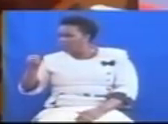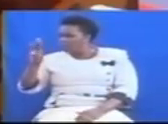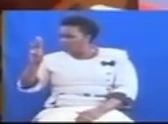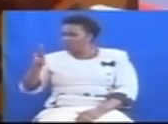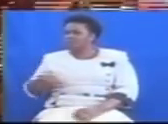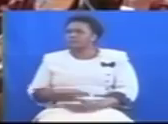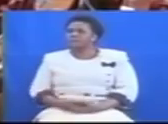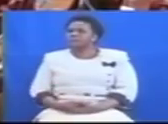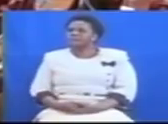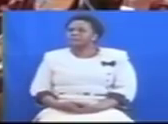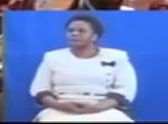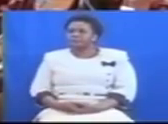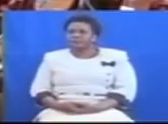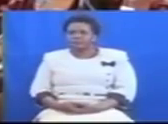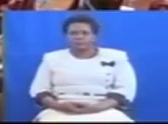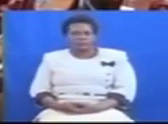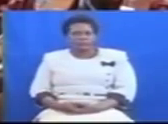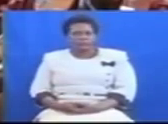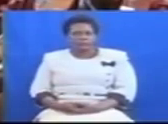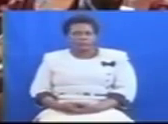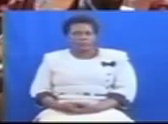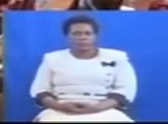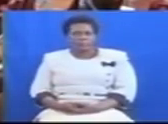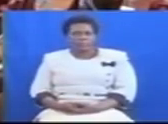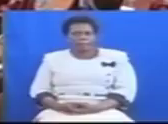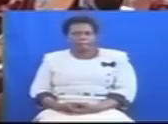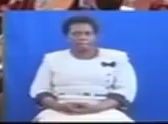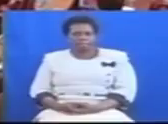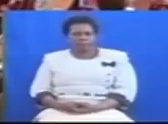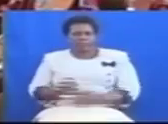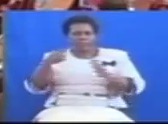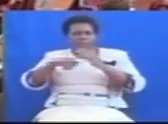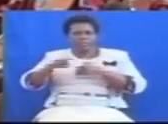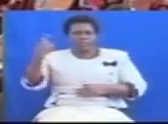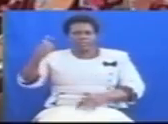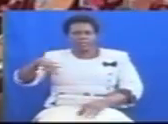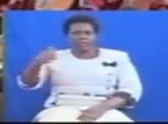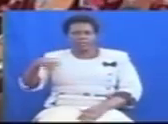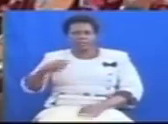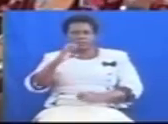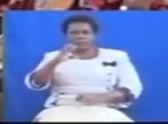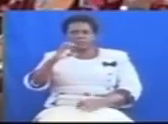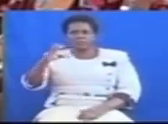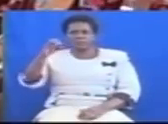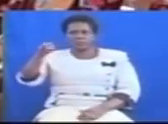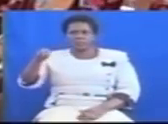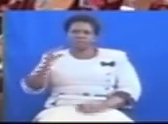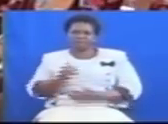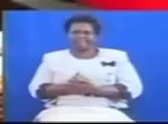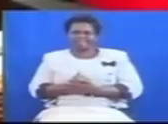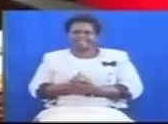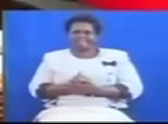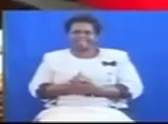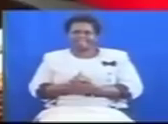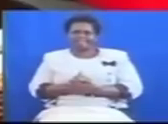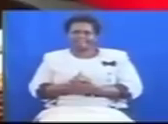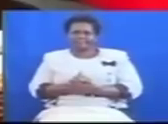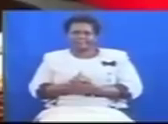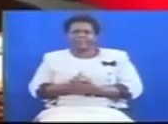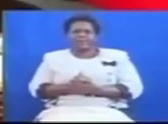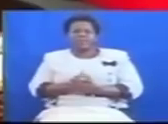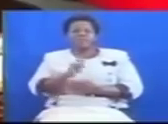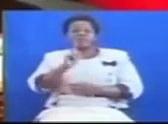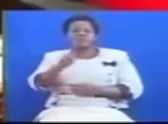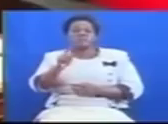lake. Anauliza katika ilani ya CCM kuhusu huduma za afya nchini ni kujenga zahanati katika vijiji na kituo cha afya kwa kila